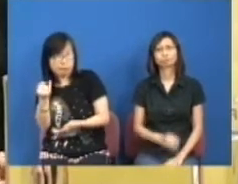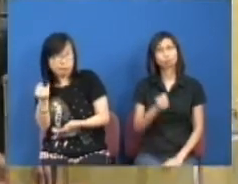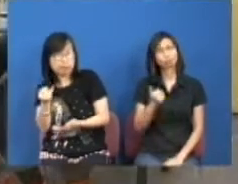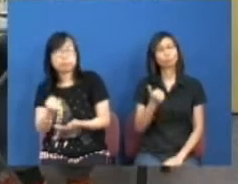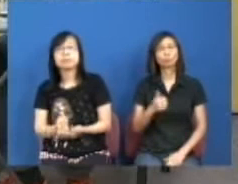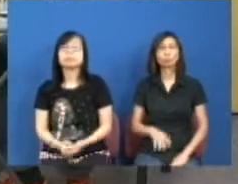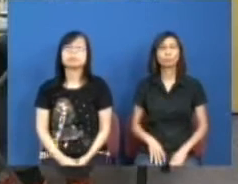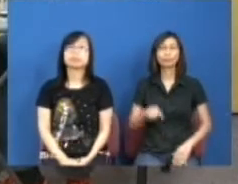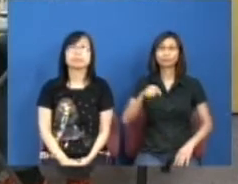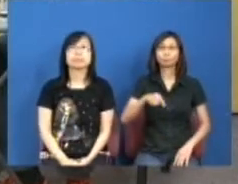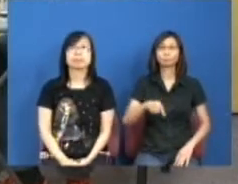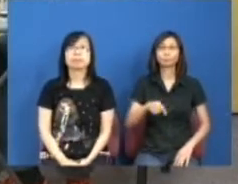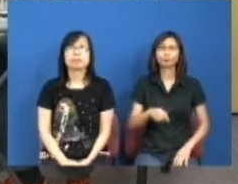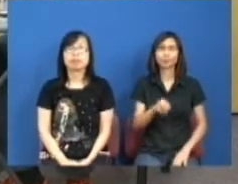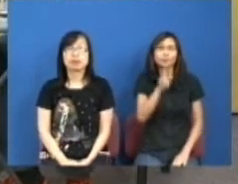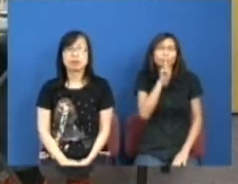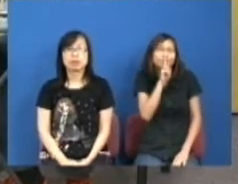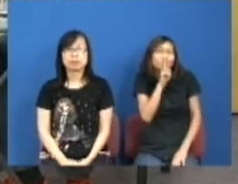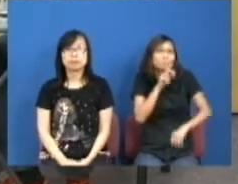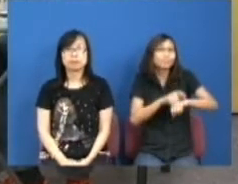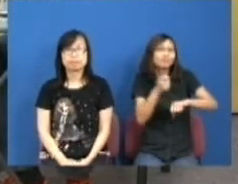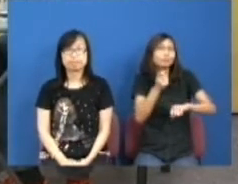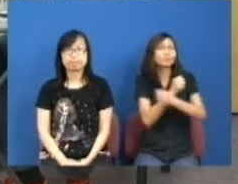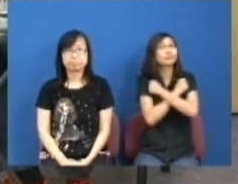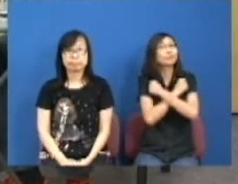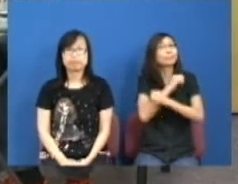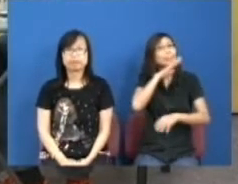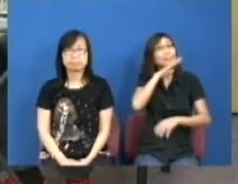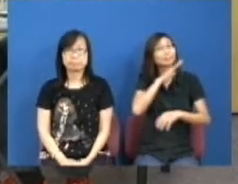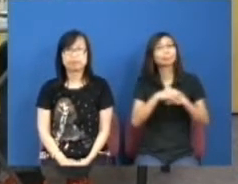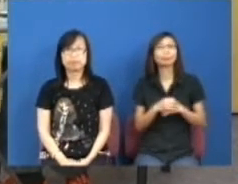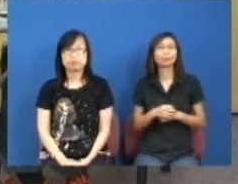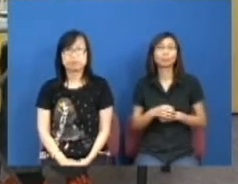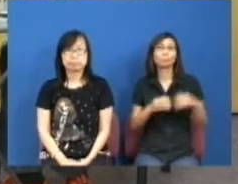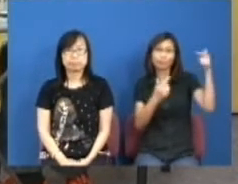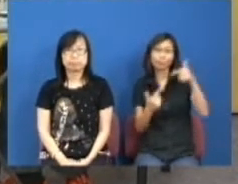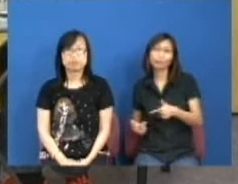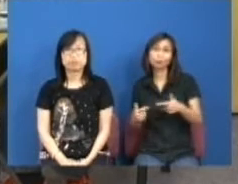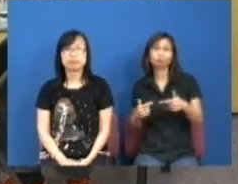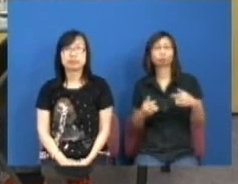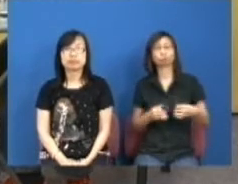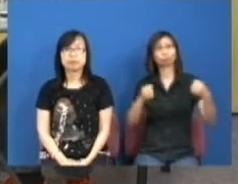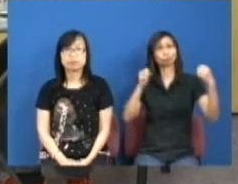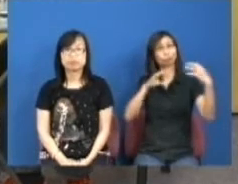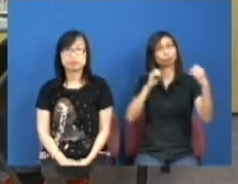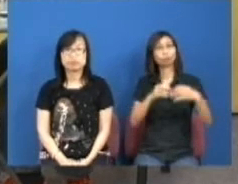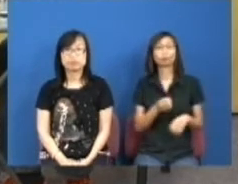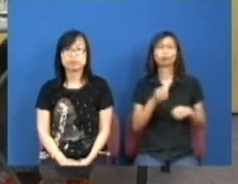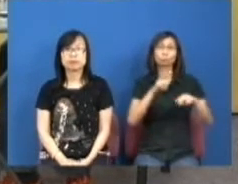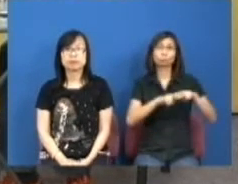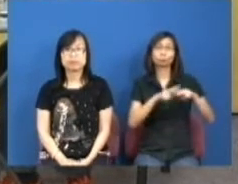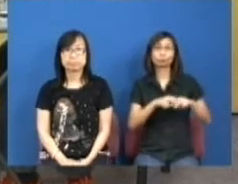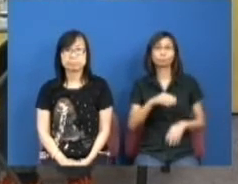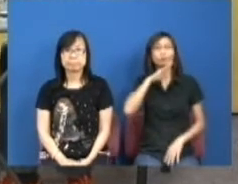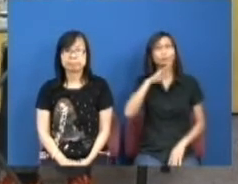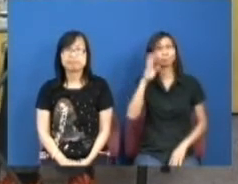那這裡呢或者買回關子先，那休息一陣之後回來我們繼續討論中共對香港的統治，一會